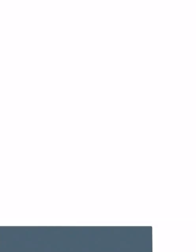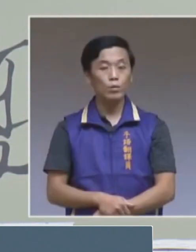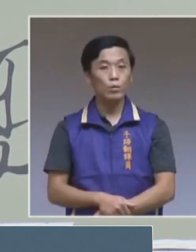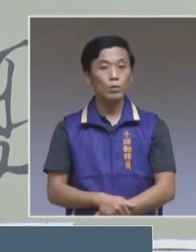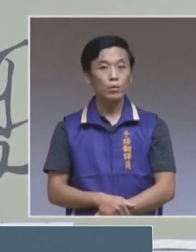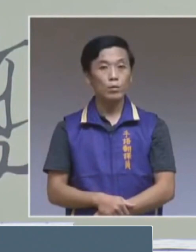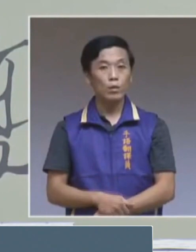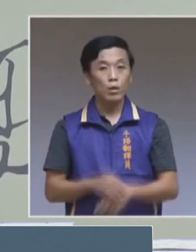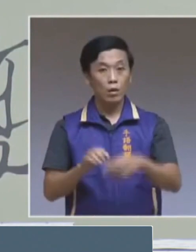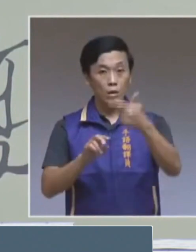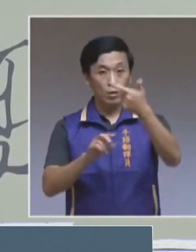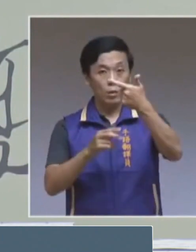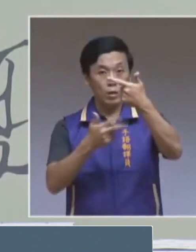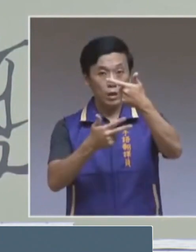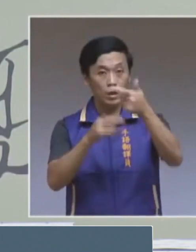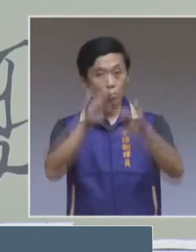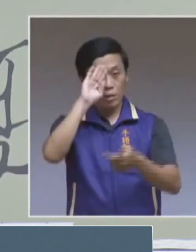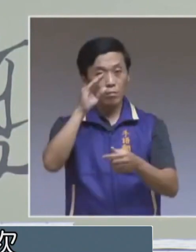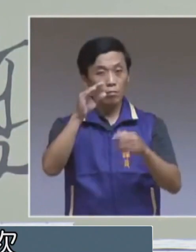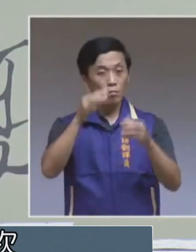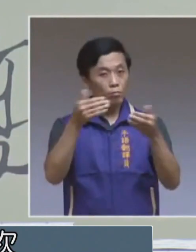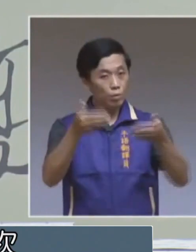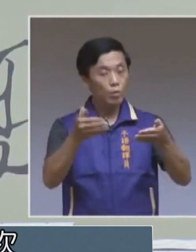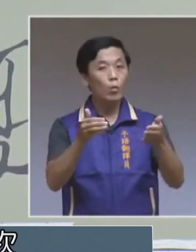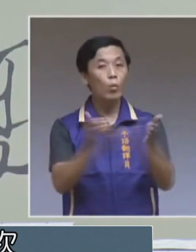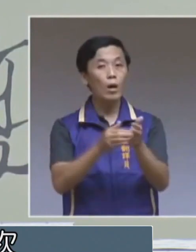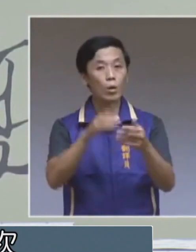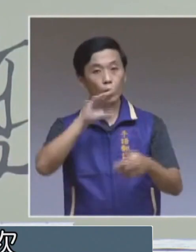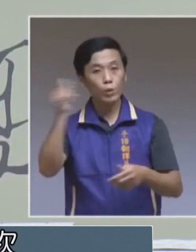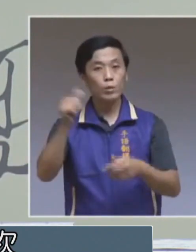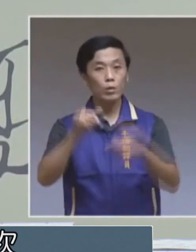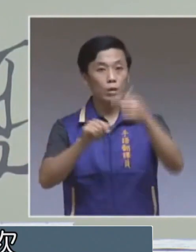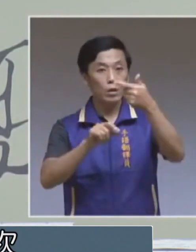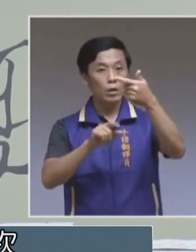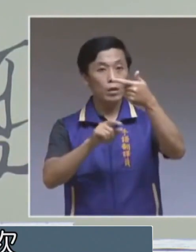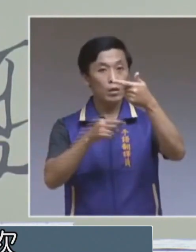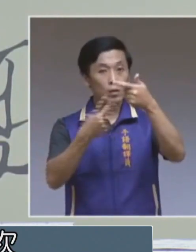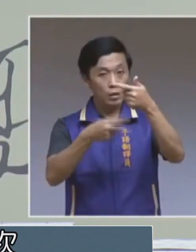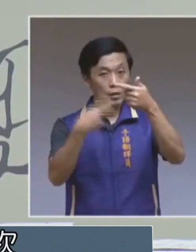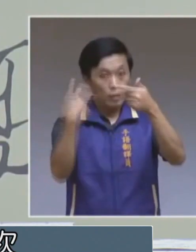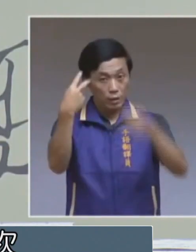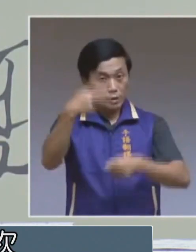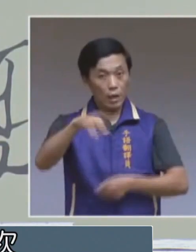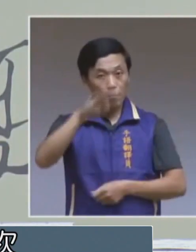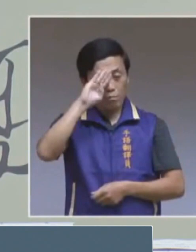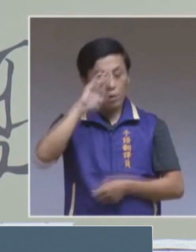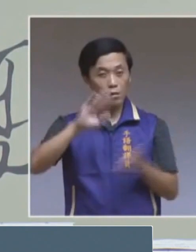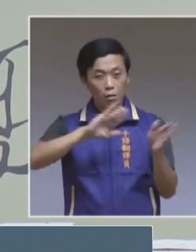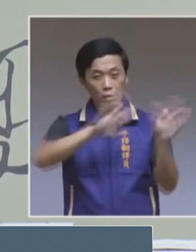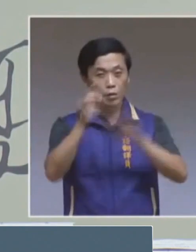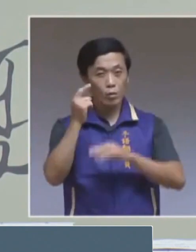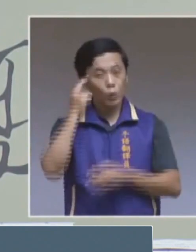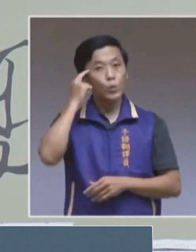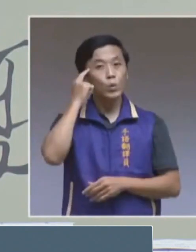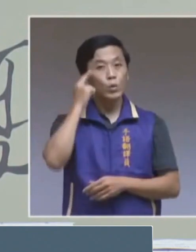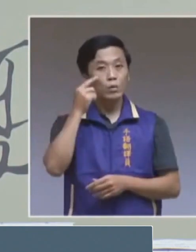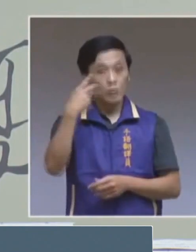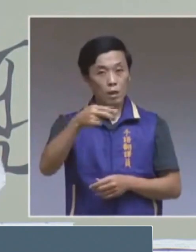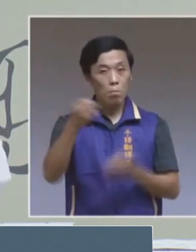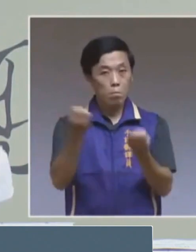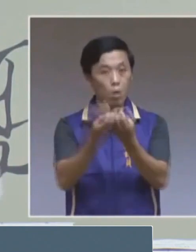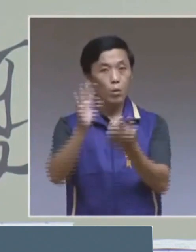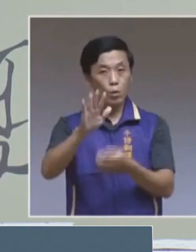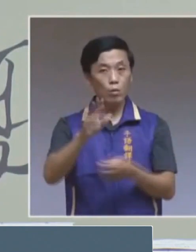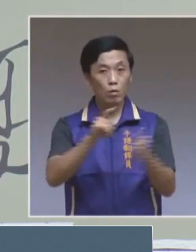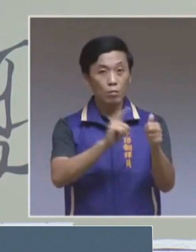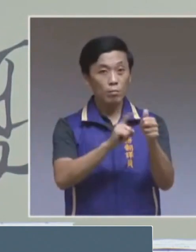去，六月七号看完病回去，六月十七号同样的症状又来了一次，这个个案